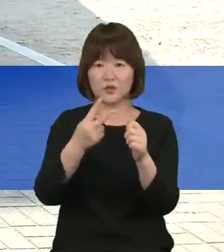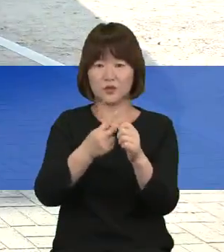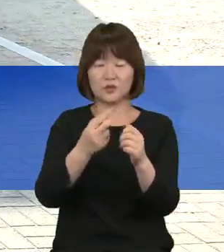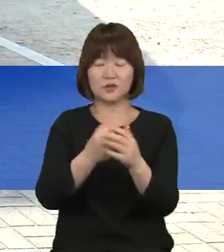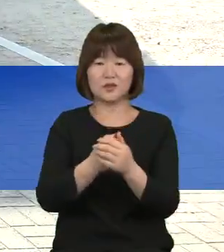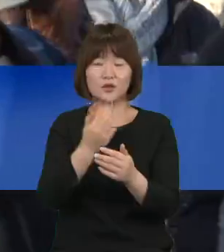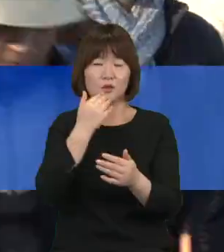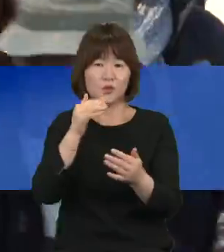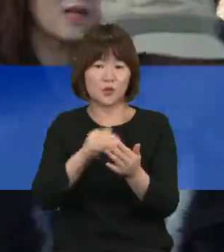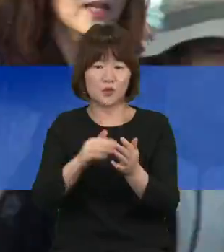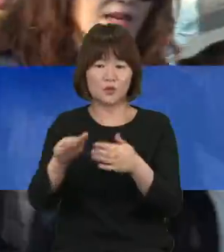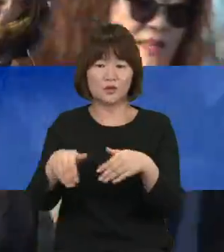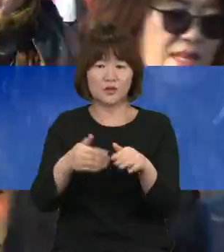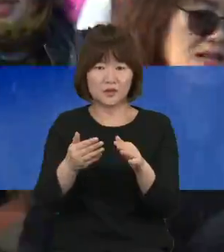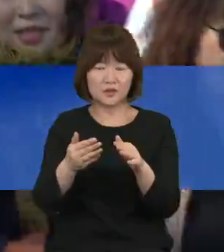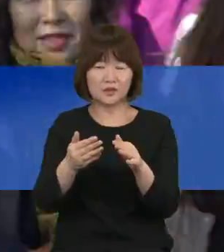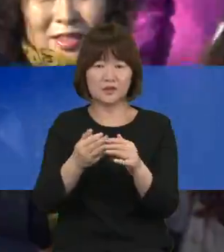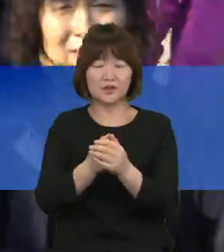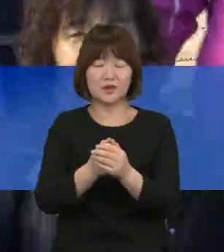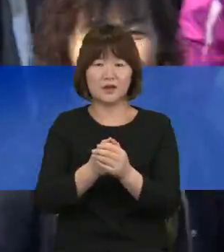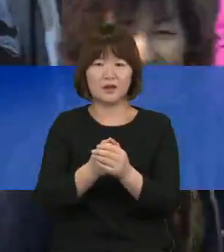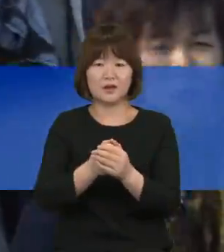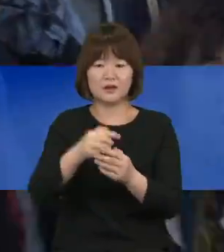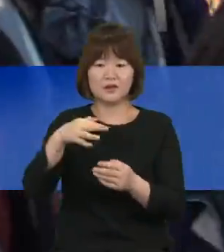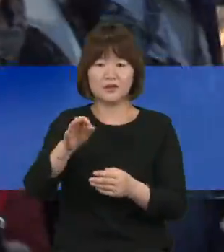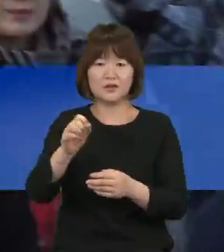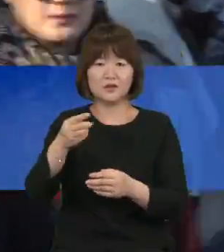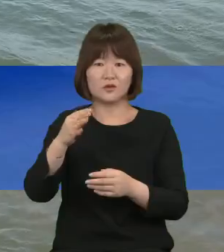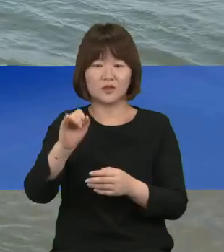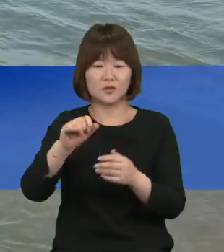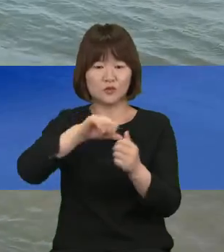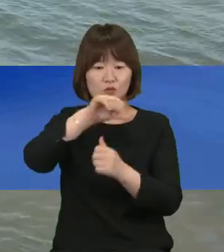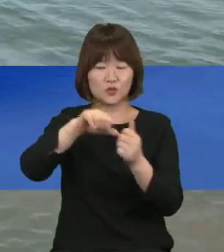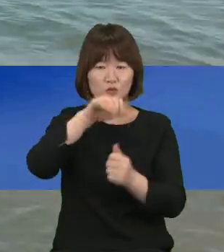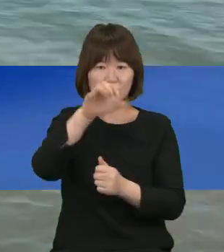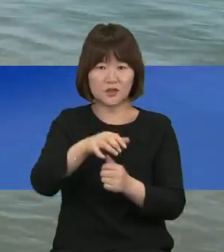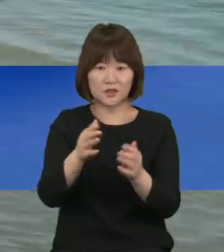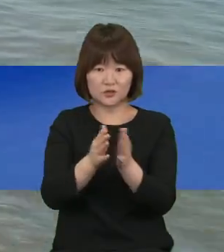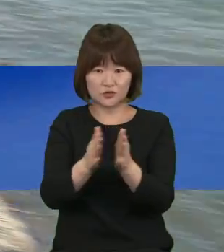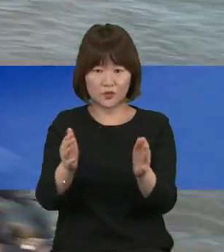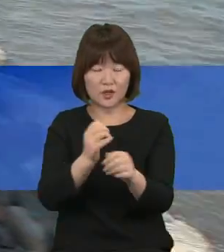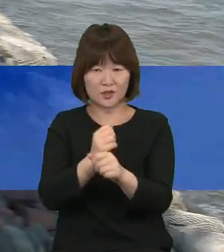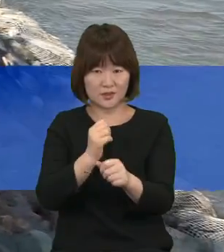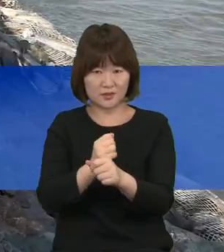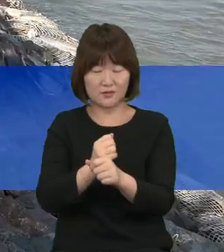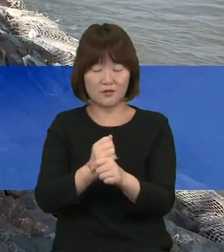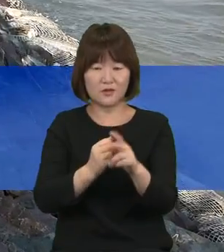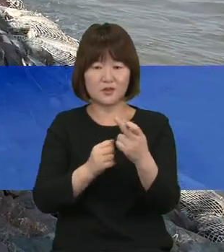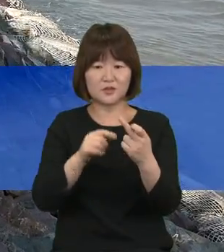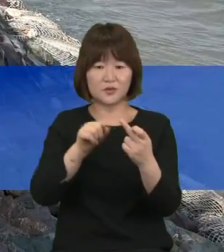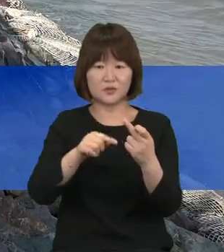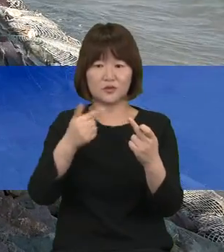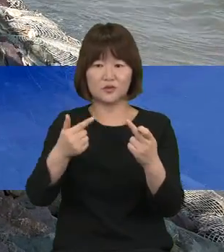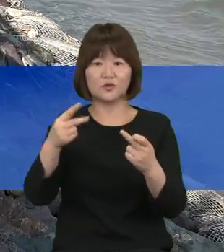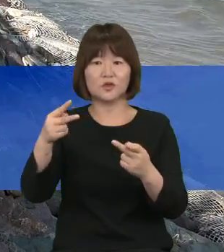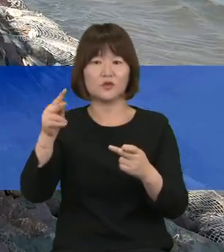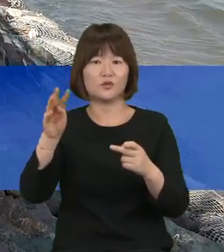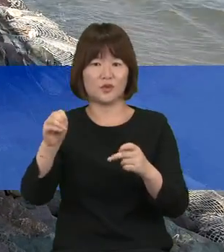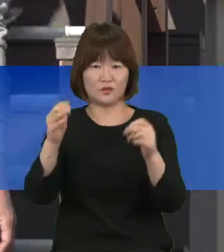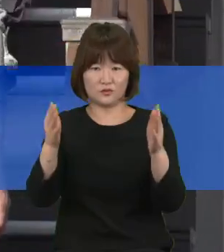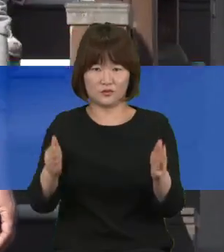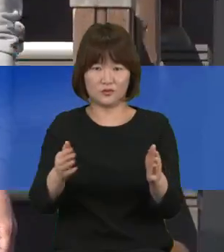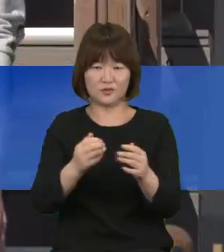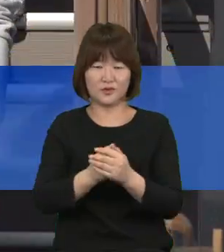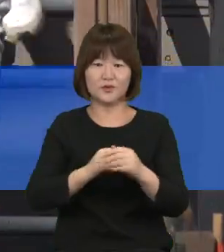새운역길과 제2코스 선바우길을 걷는 코스로 청림운동장에서 출발해 흥원 분교까지 약